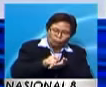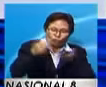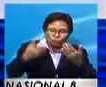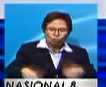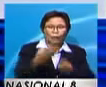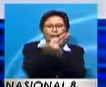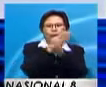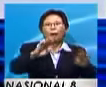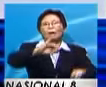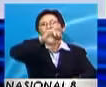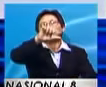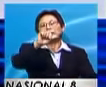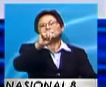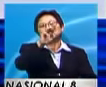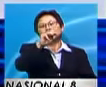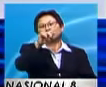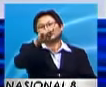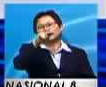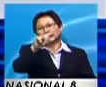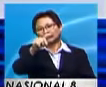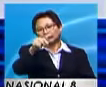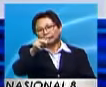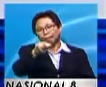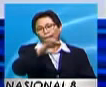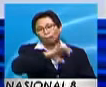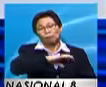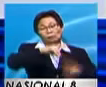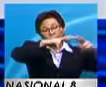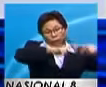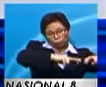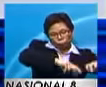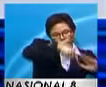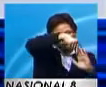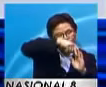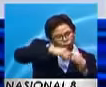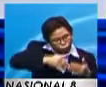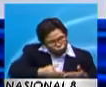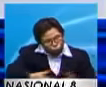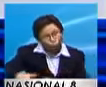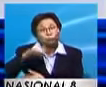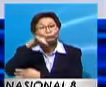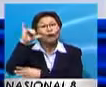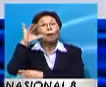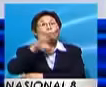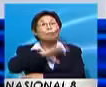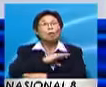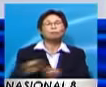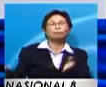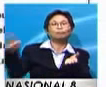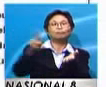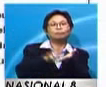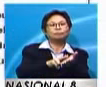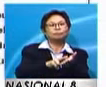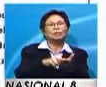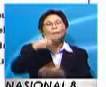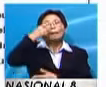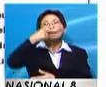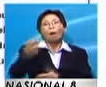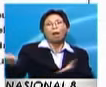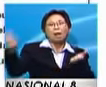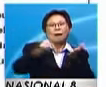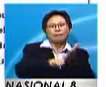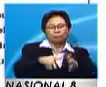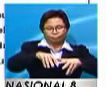dibebaskan dengan jaminan polis bagaimanapun siasatan masih diteruskan semalam police dalam kenyataannya menyebut